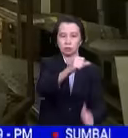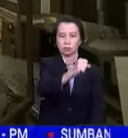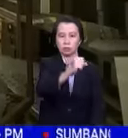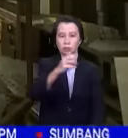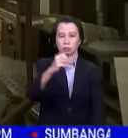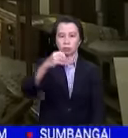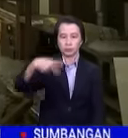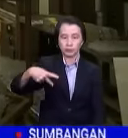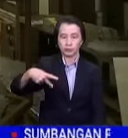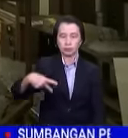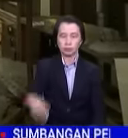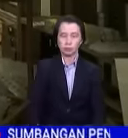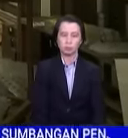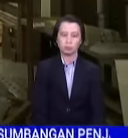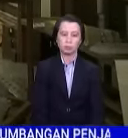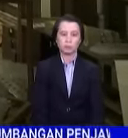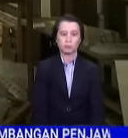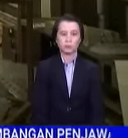ditetapkan.